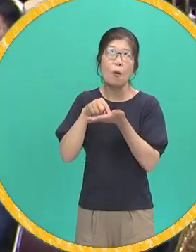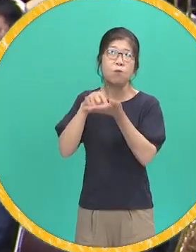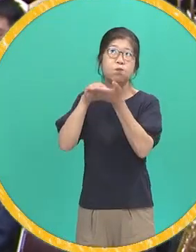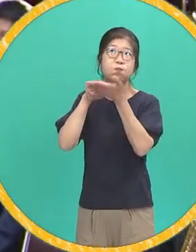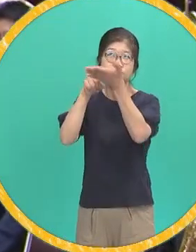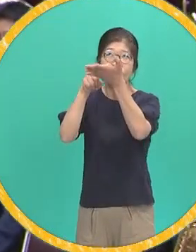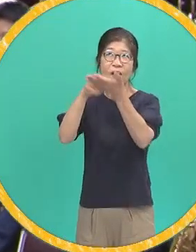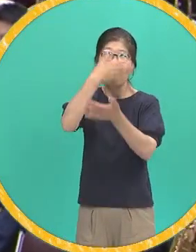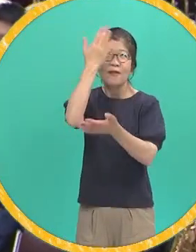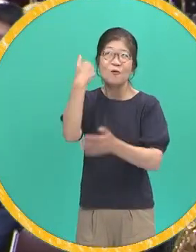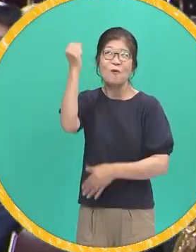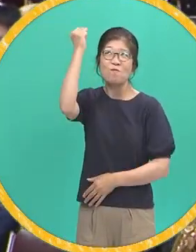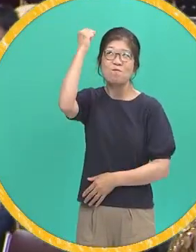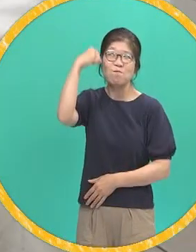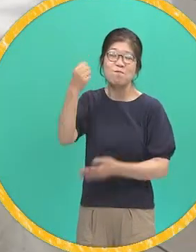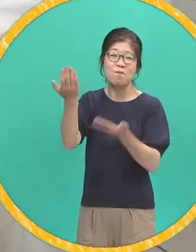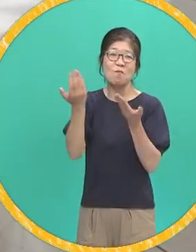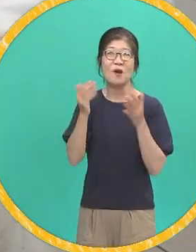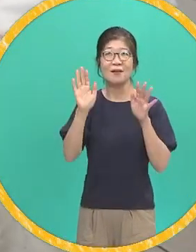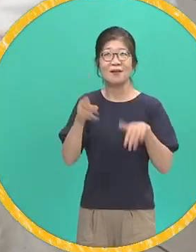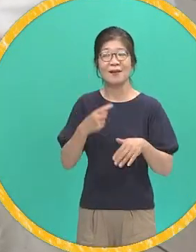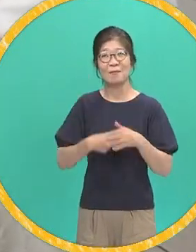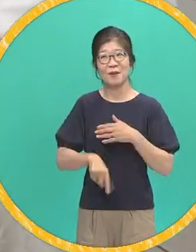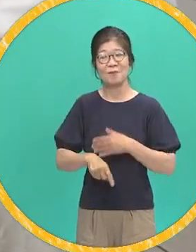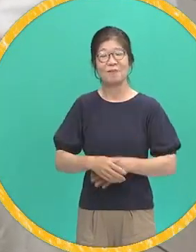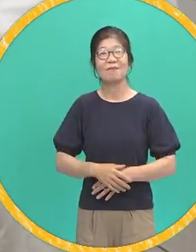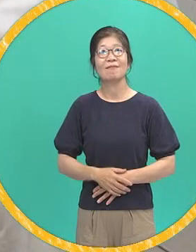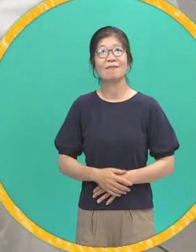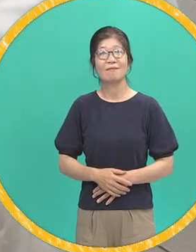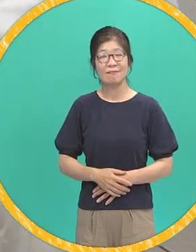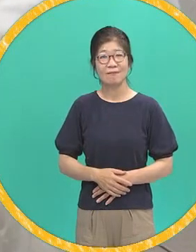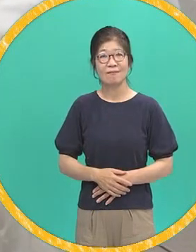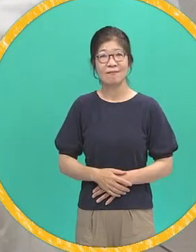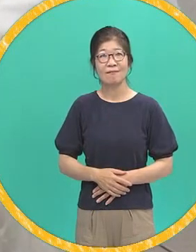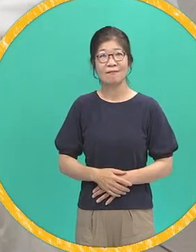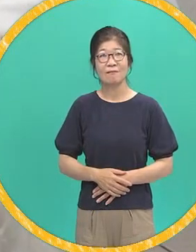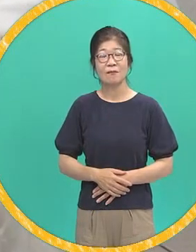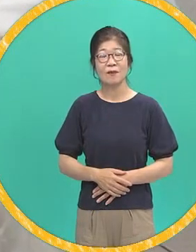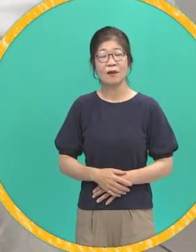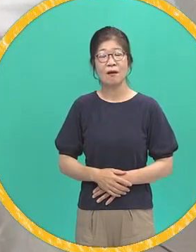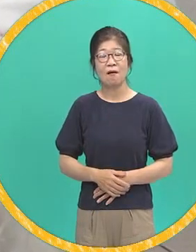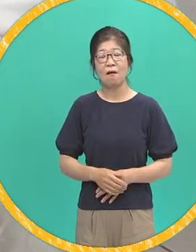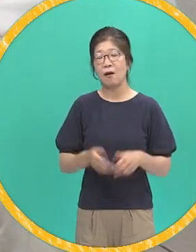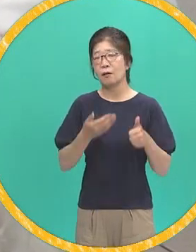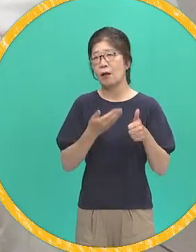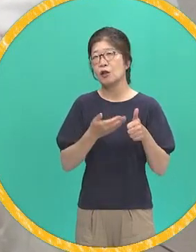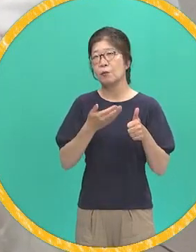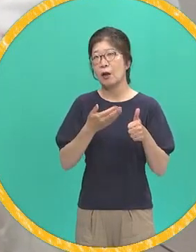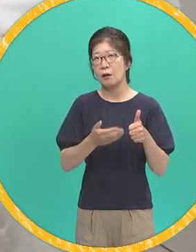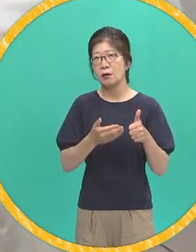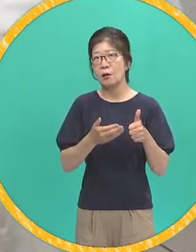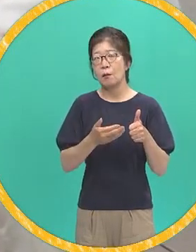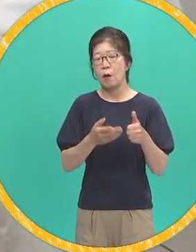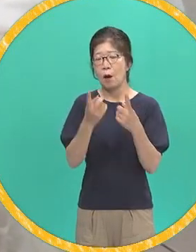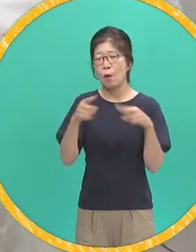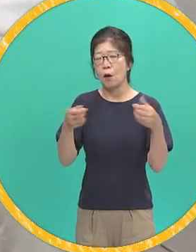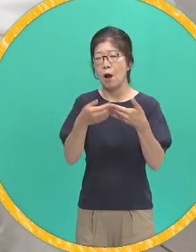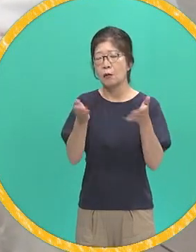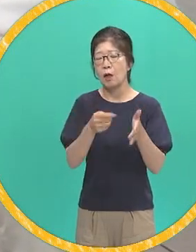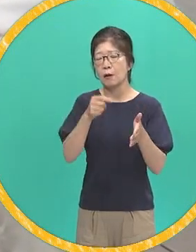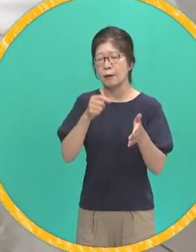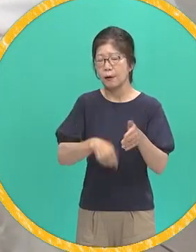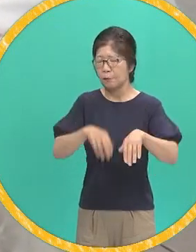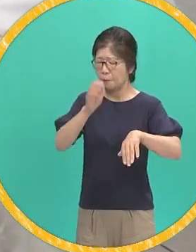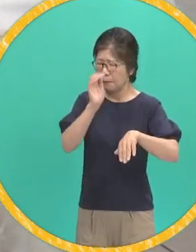かかって入れたりそんな立花さんは今では仲間も一目置く名